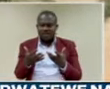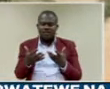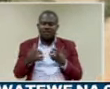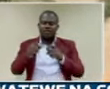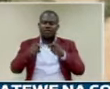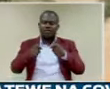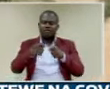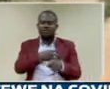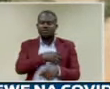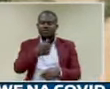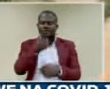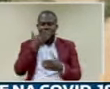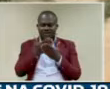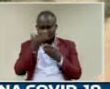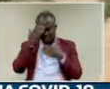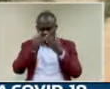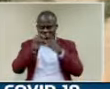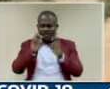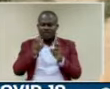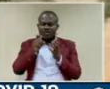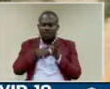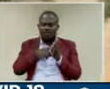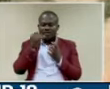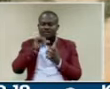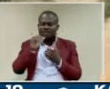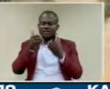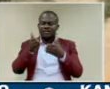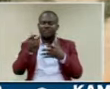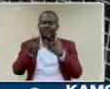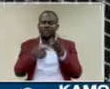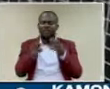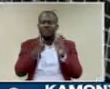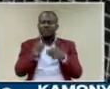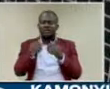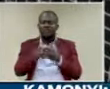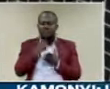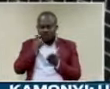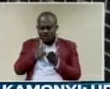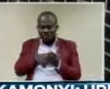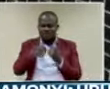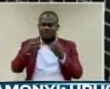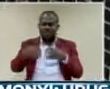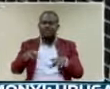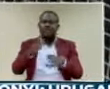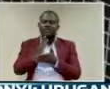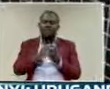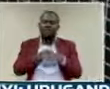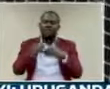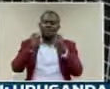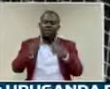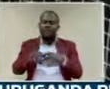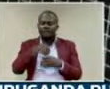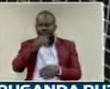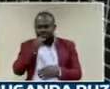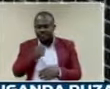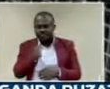bacunga umutungo wabo neza. Kuko inkoko kuba zitagihari ni ibintu bisanzwe, ko inkoko zitera hari igihe zigera